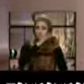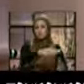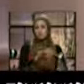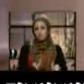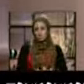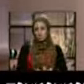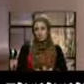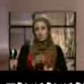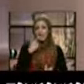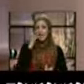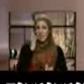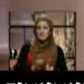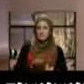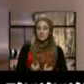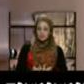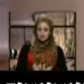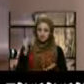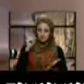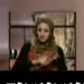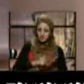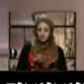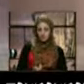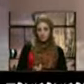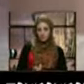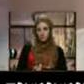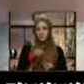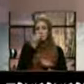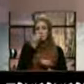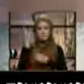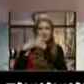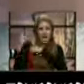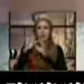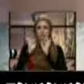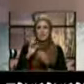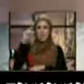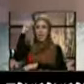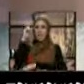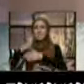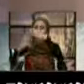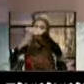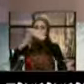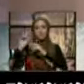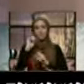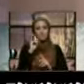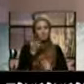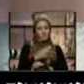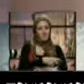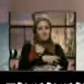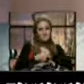العوائد. فوضحت كلام ابن عطاء يعني كيف تخرق لك العوائد وأنت ما خرقت من نفسك العوائد. يعني